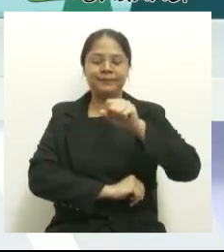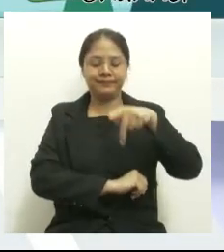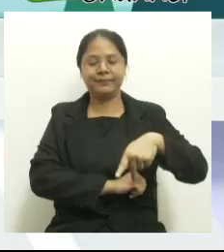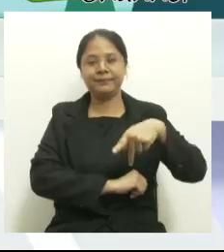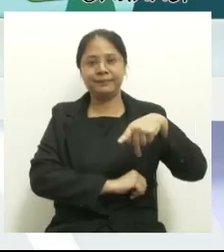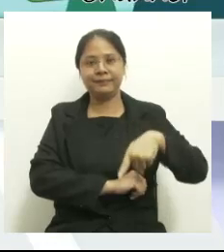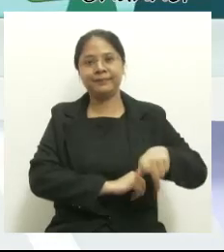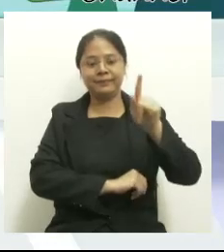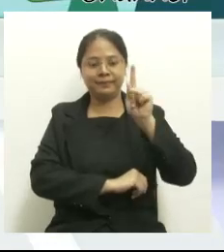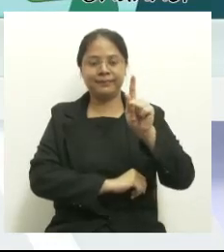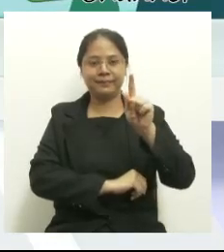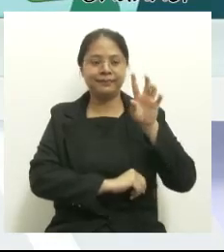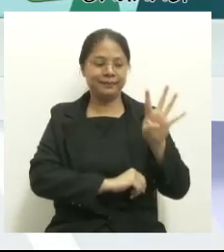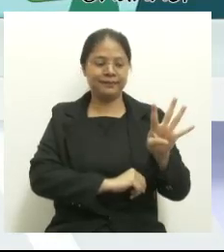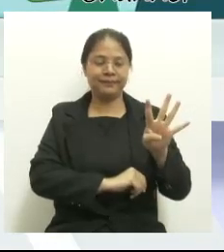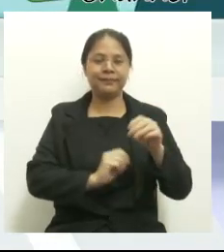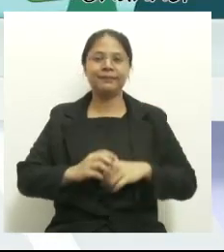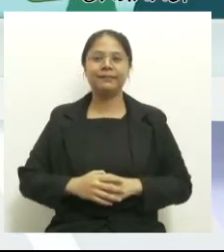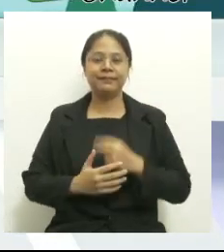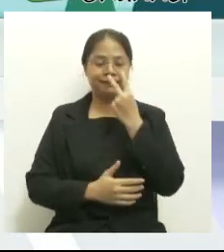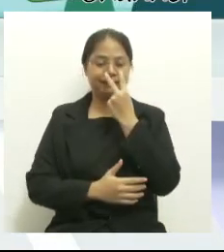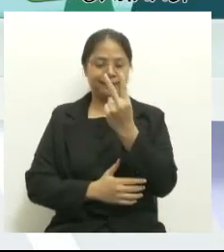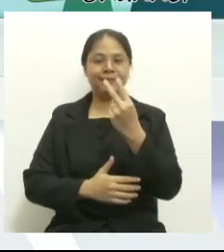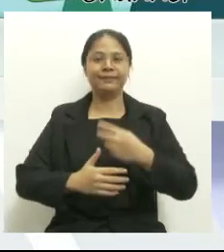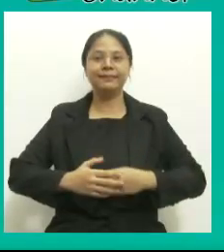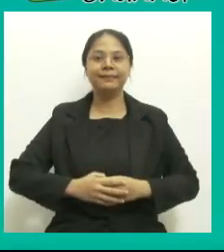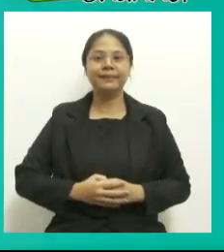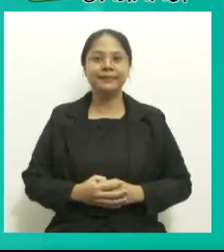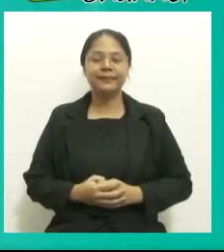มศึกษาเชียงใหม่เขต4ไปรับชมกันได้เลยครับ ขอเชิญรับชมค่ะ